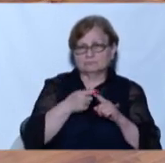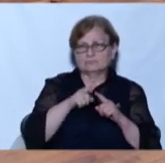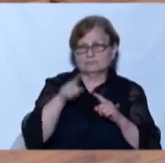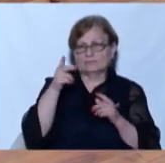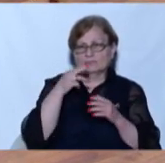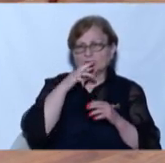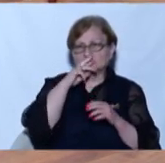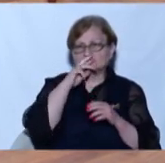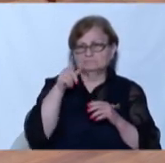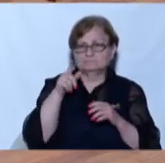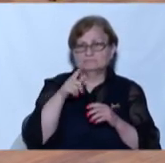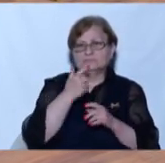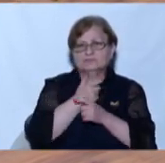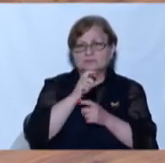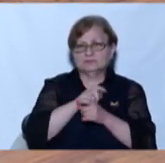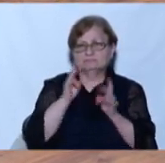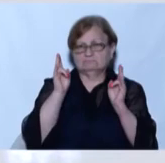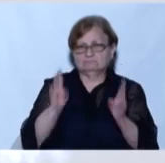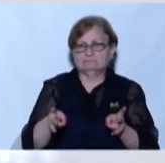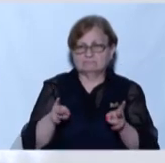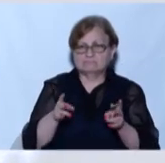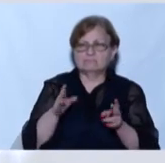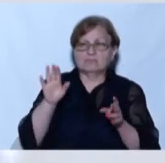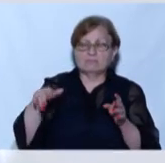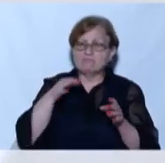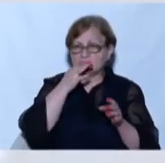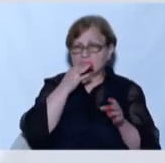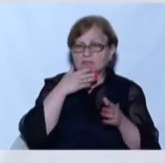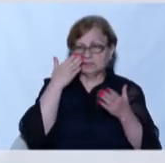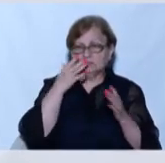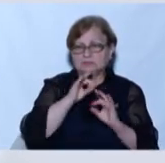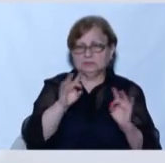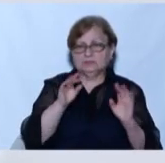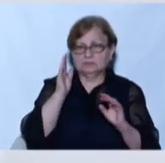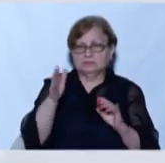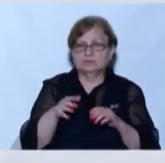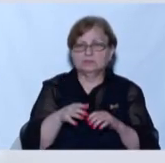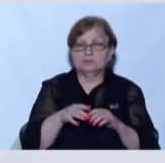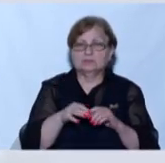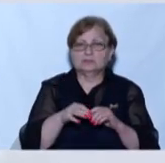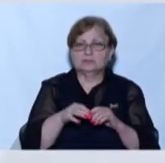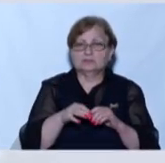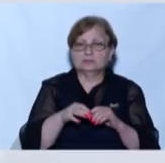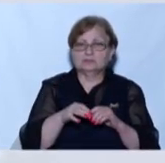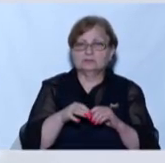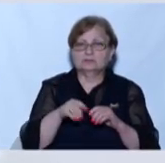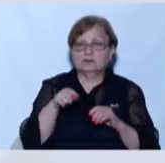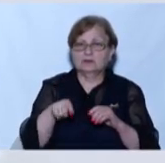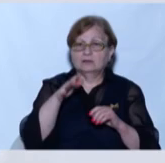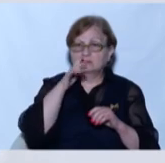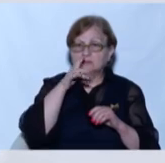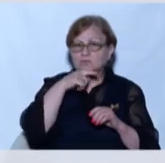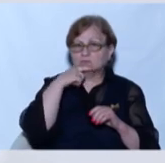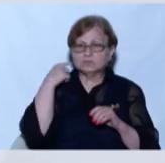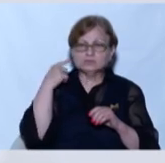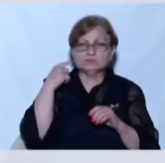და ეს მთელი უბედურება დააწია ქვეყანას ამაზე ჩვენ დეტალურად ვისაუბრებთ და ამ დროს არის რუსეთი